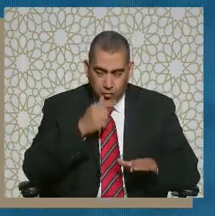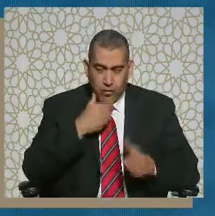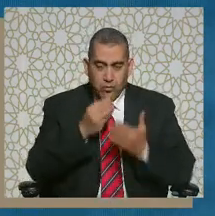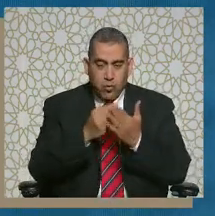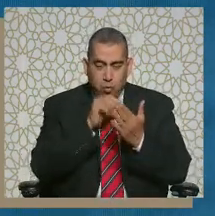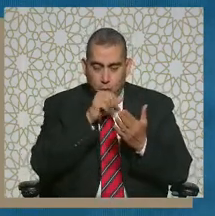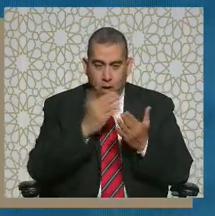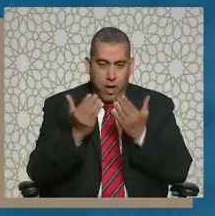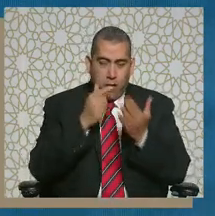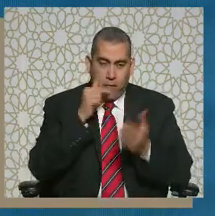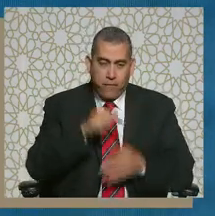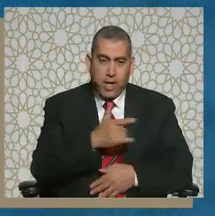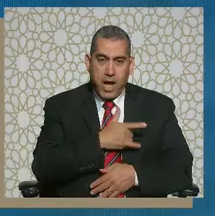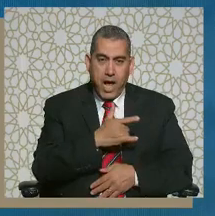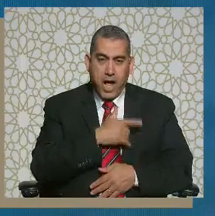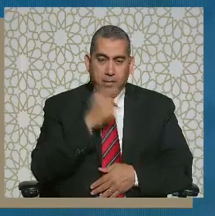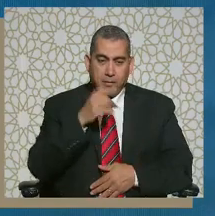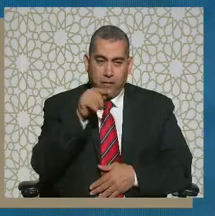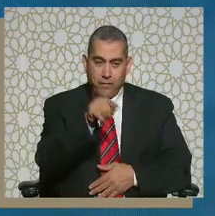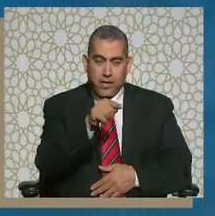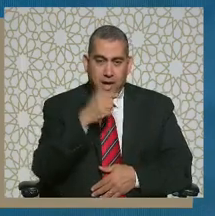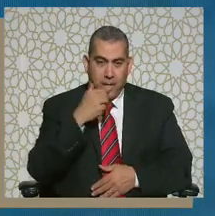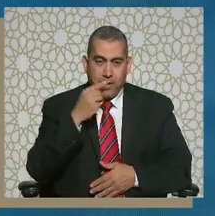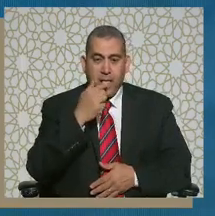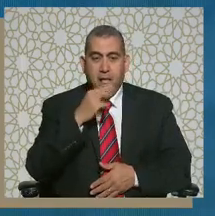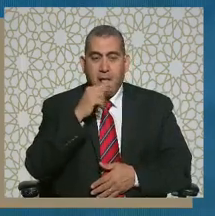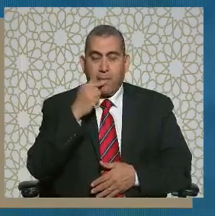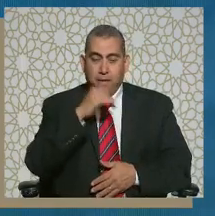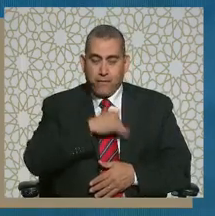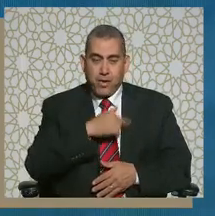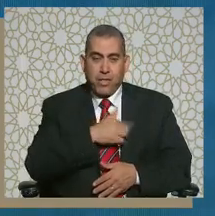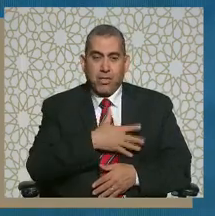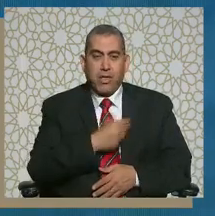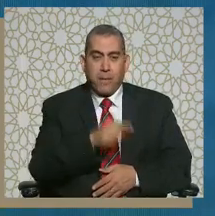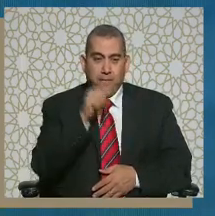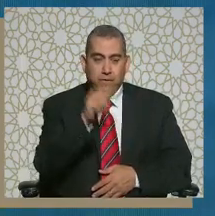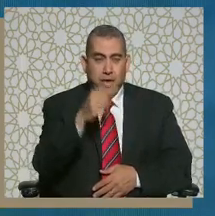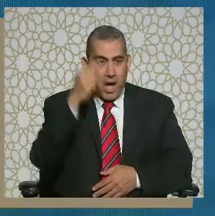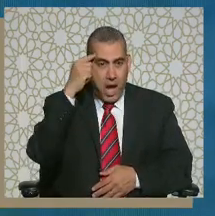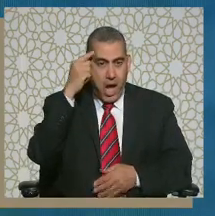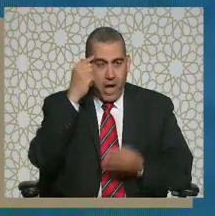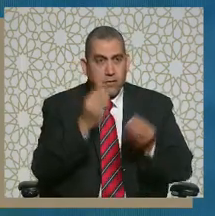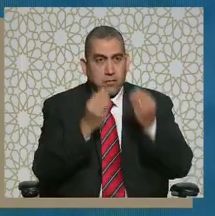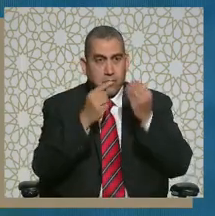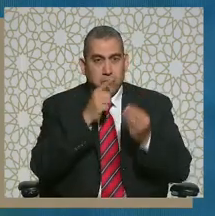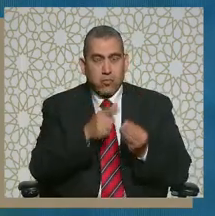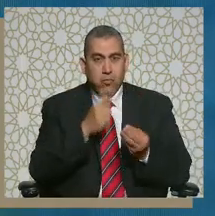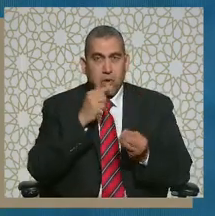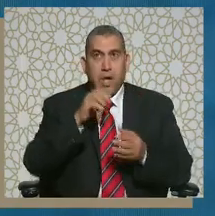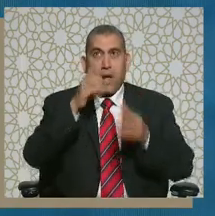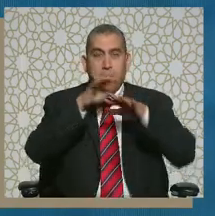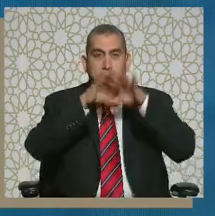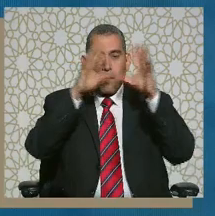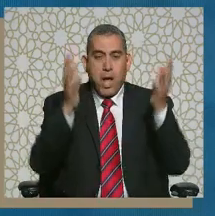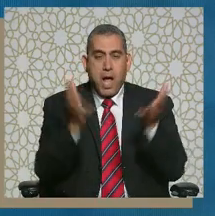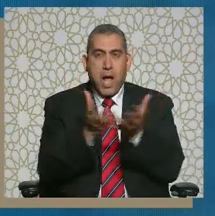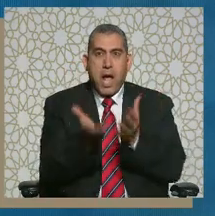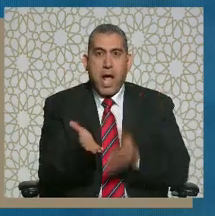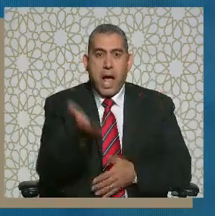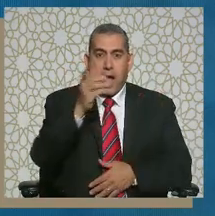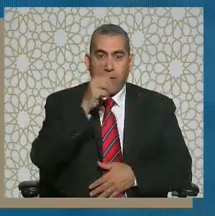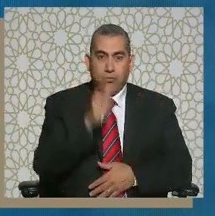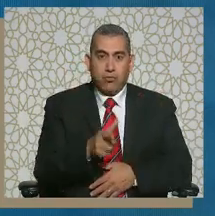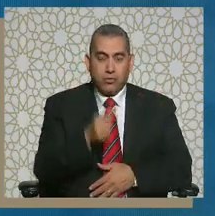القلوب قبل ان تكون على الالسنه فهم الذين عرفوني في الملكوت الاعلى